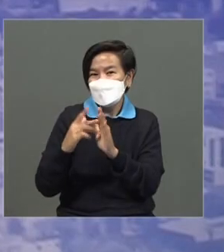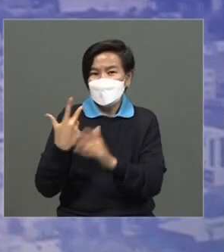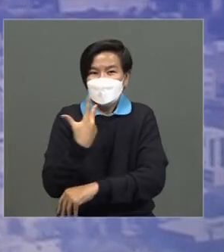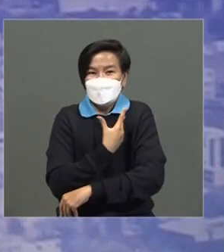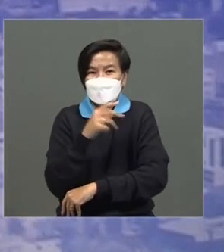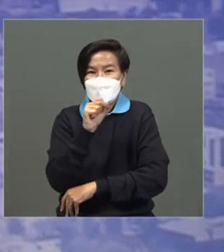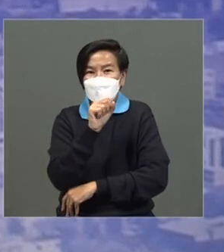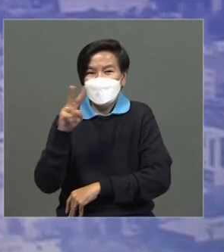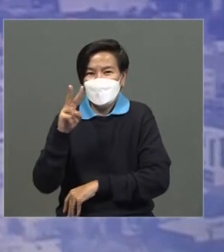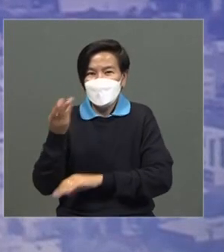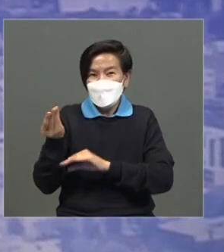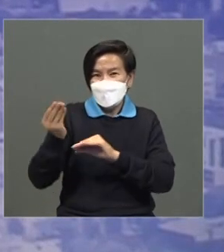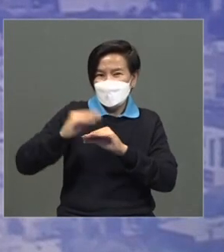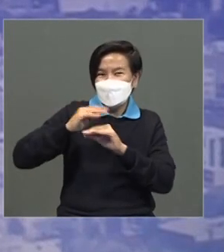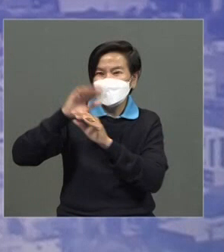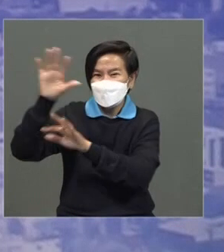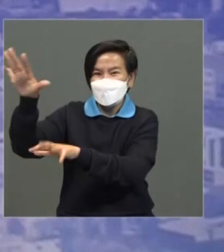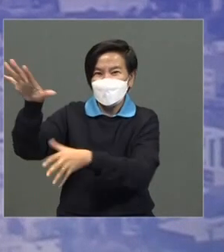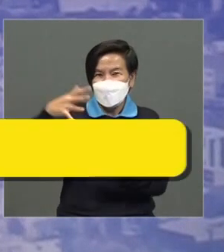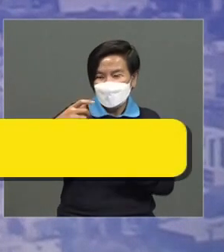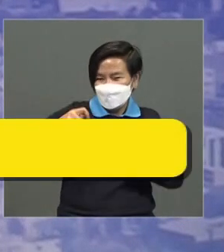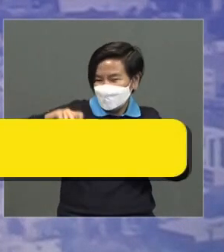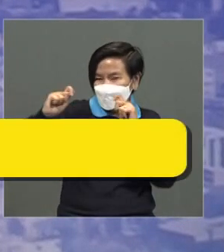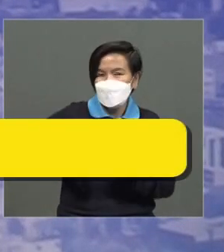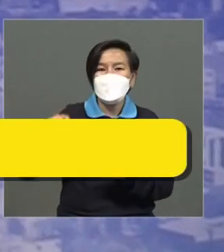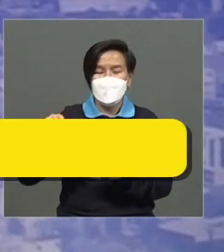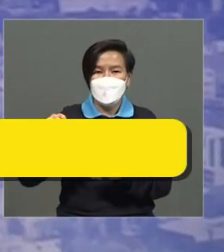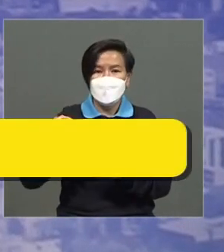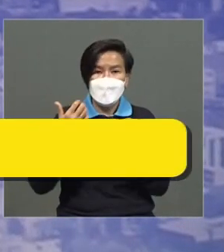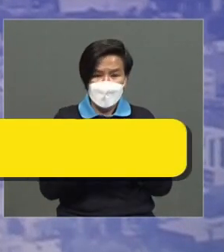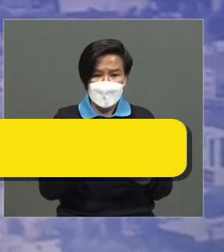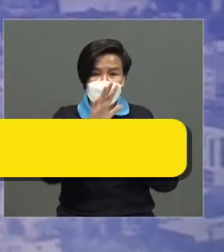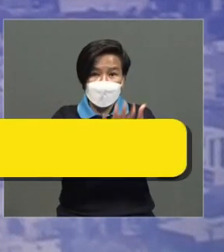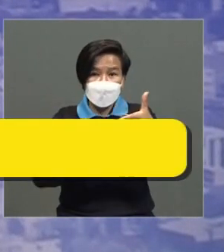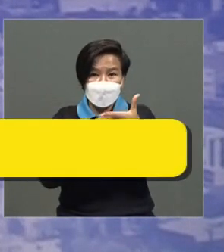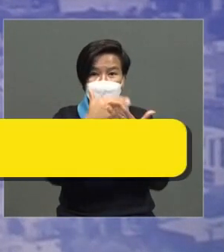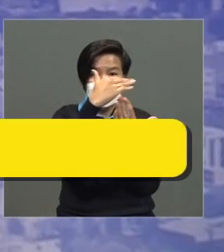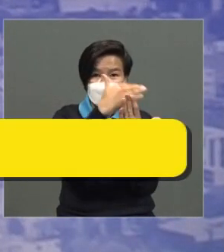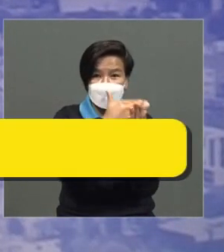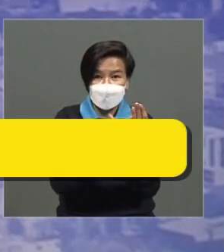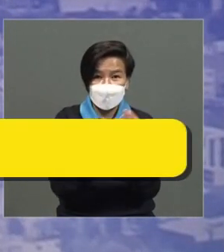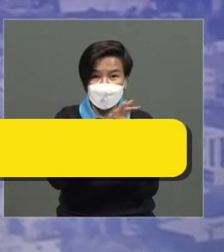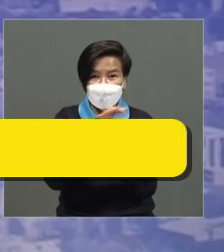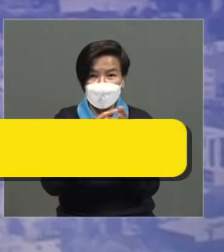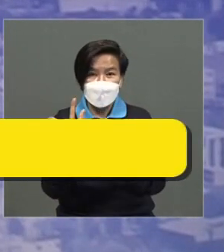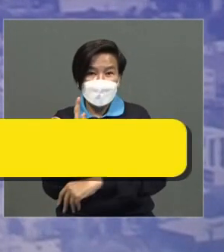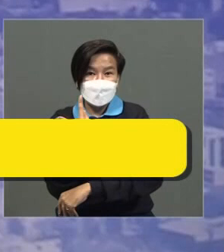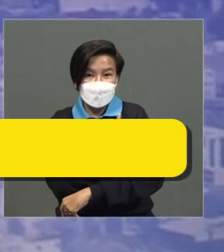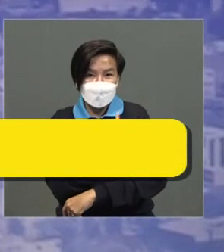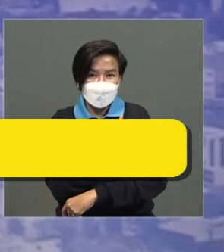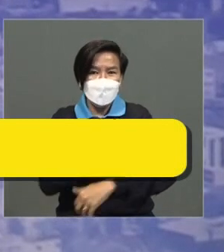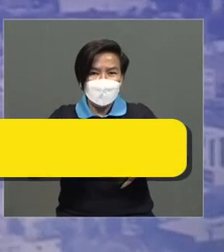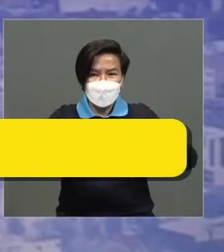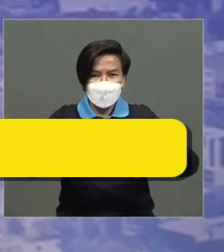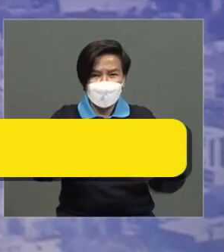และอีกหนึ่งเหตุผลก็คือเดิมนี้นะคะการที่ระวางแผนที่จะให้มีการฉีดระดมฉีดวัคซีนทั่วประเทศ